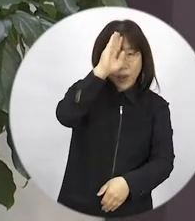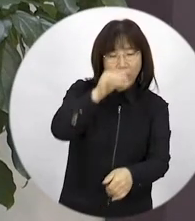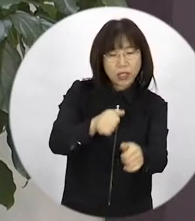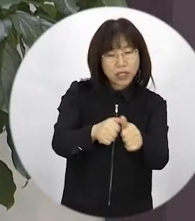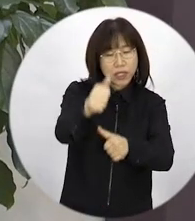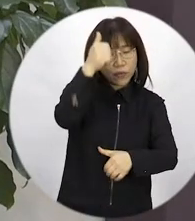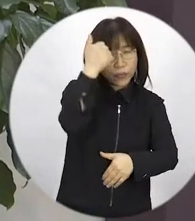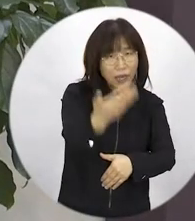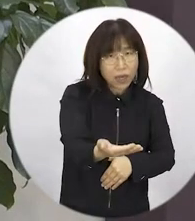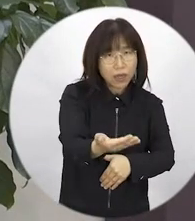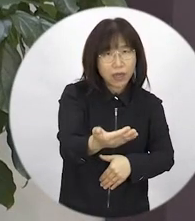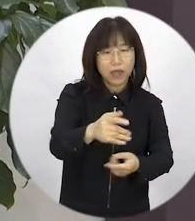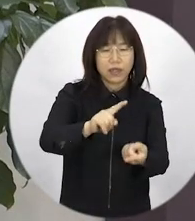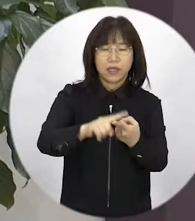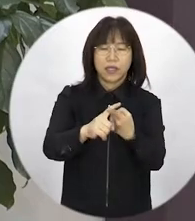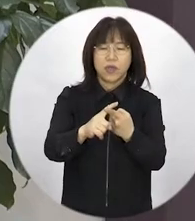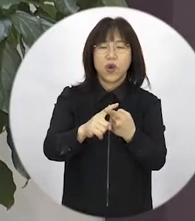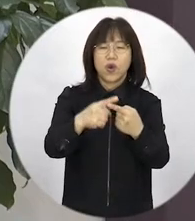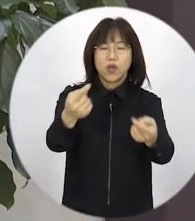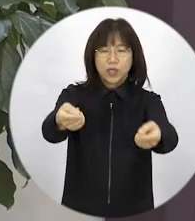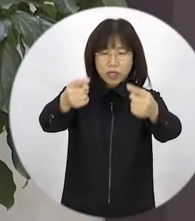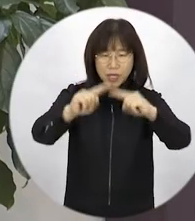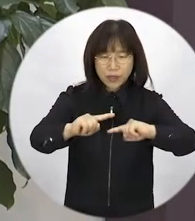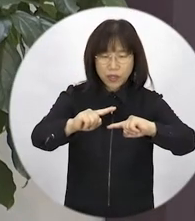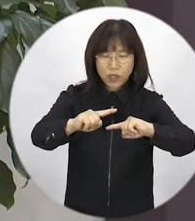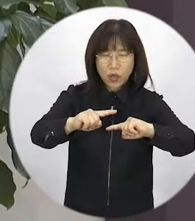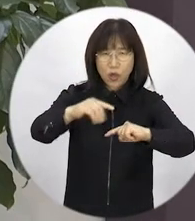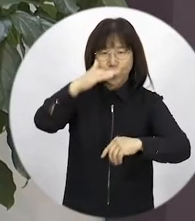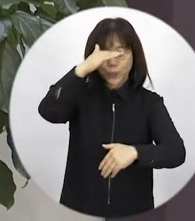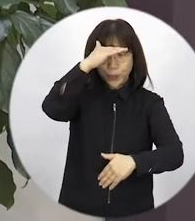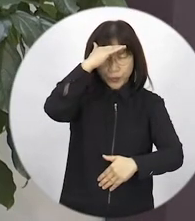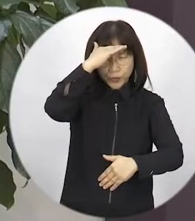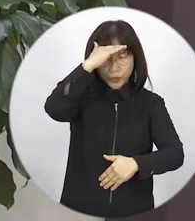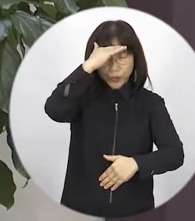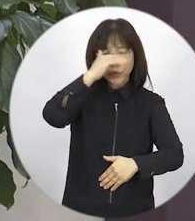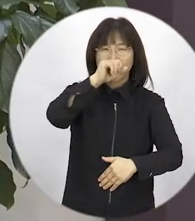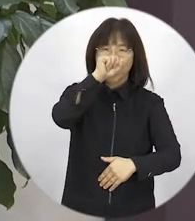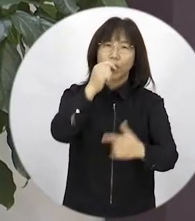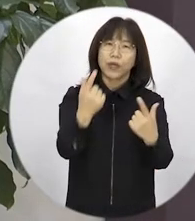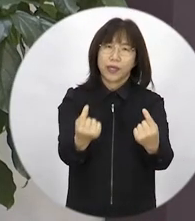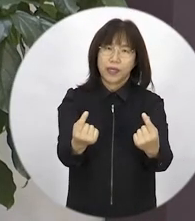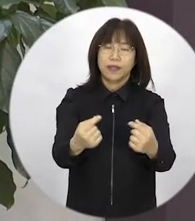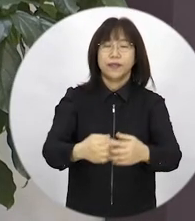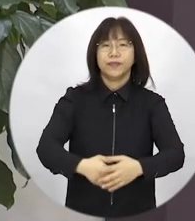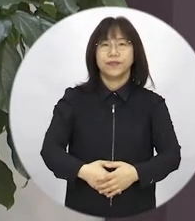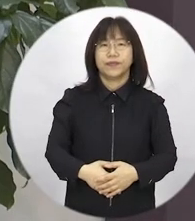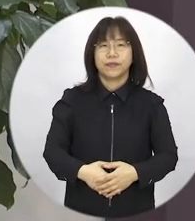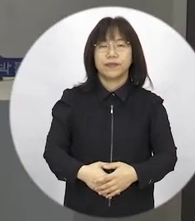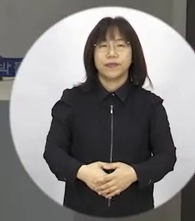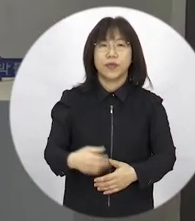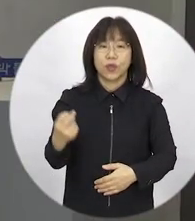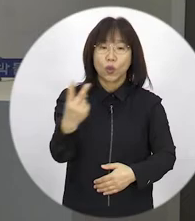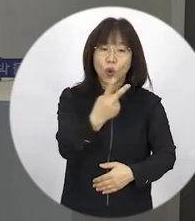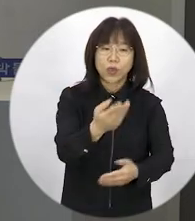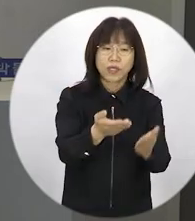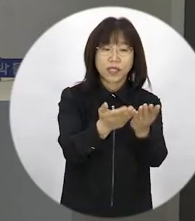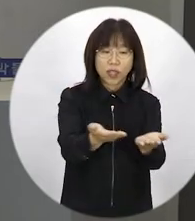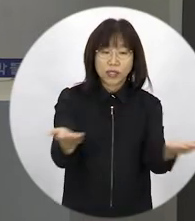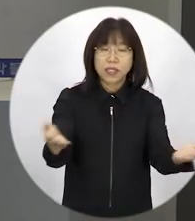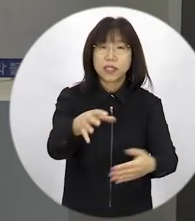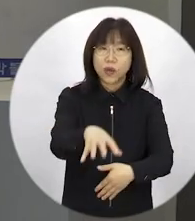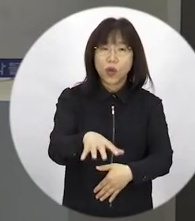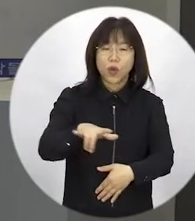했는지 오셔서 선조 들의 지혜 를 살펴 볼 수 있는 기회가 되면 좋을것 같습니다 이밖에도